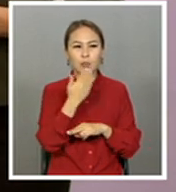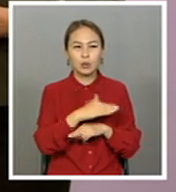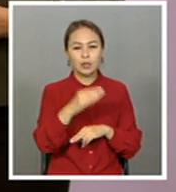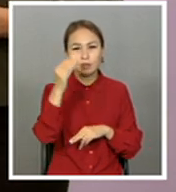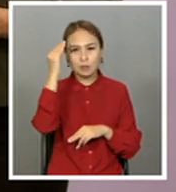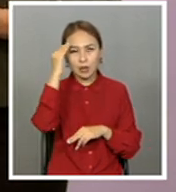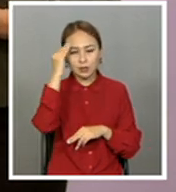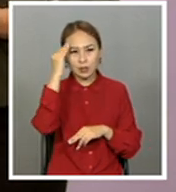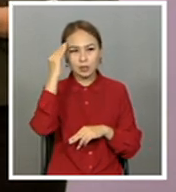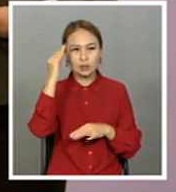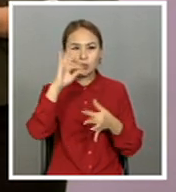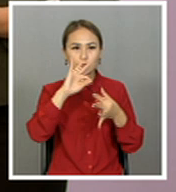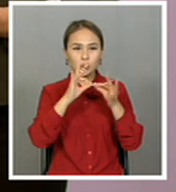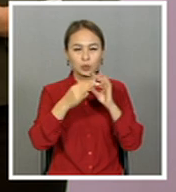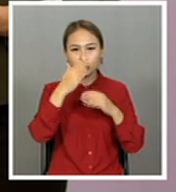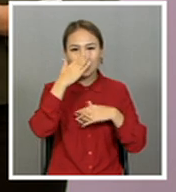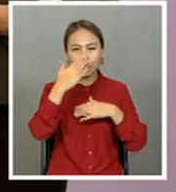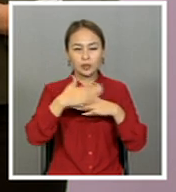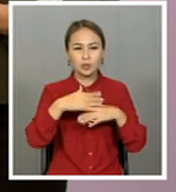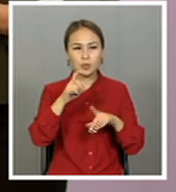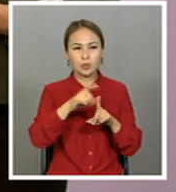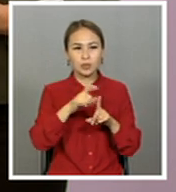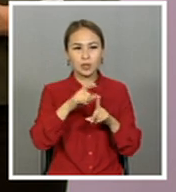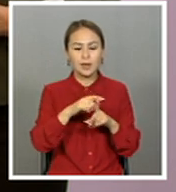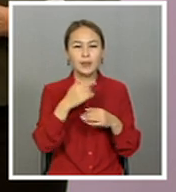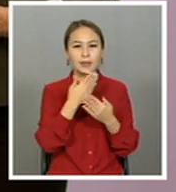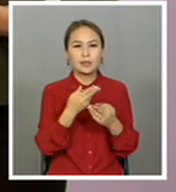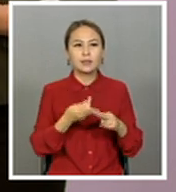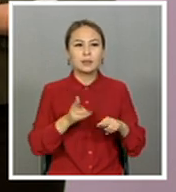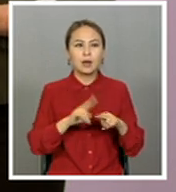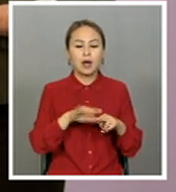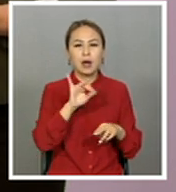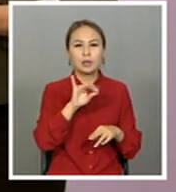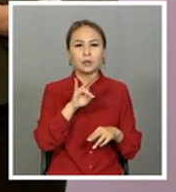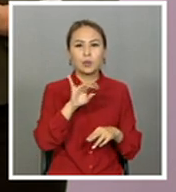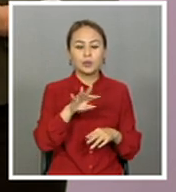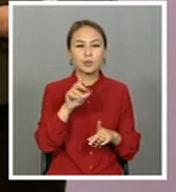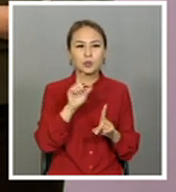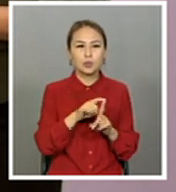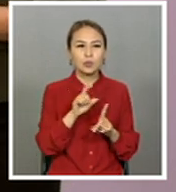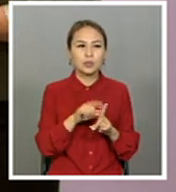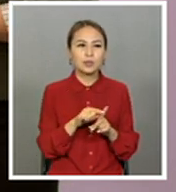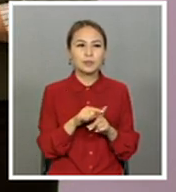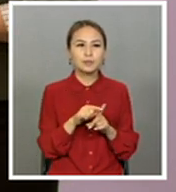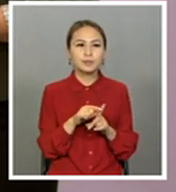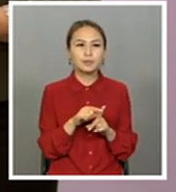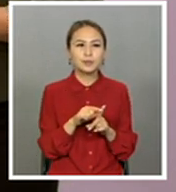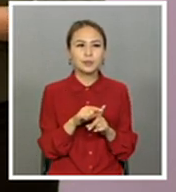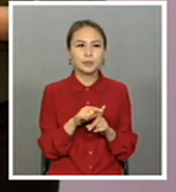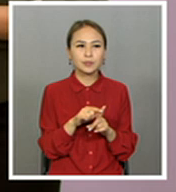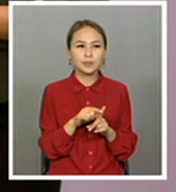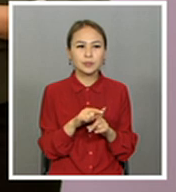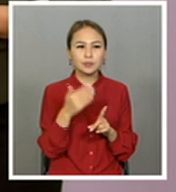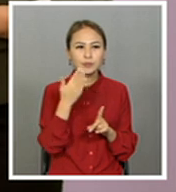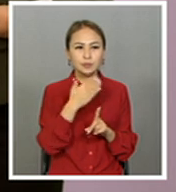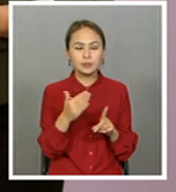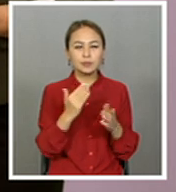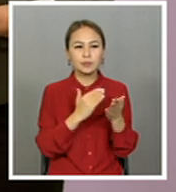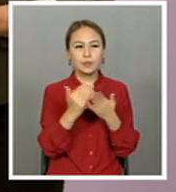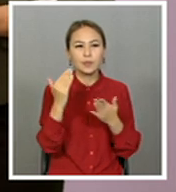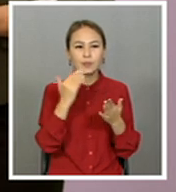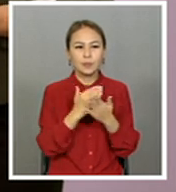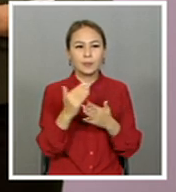мағыналары жуық, жақын сөздер. Енді антоним сөздерді табамыз. Олар